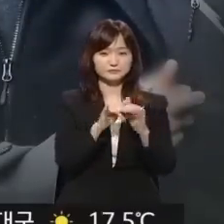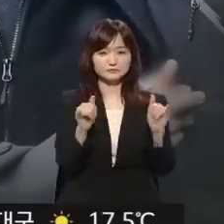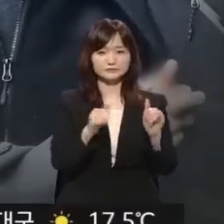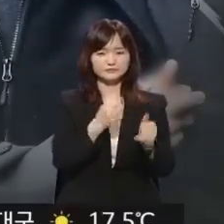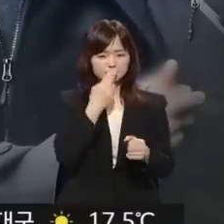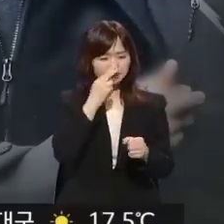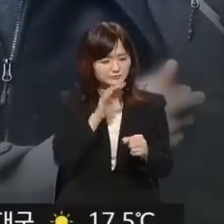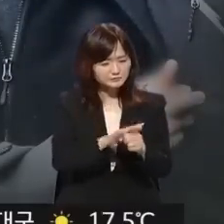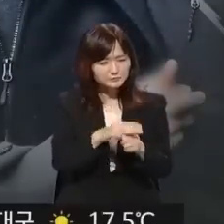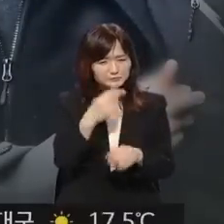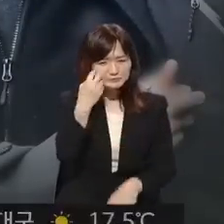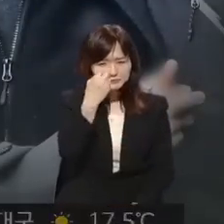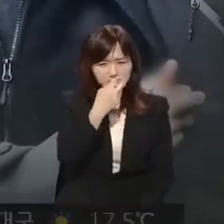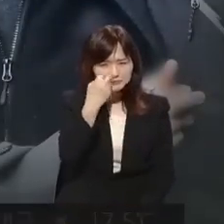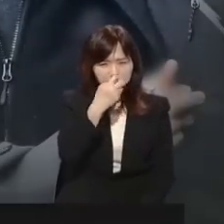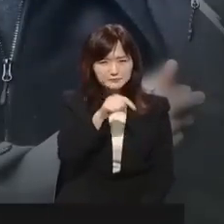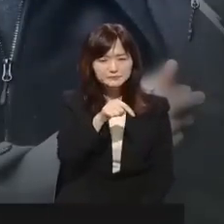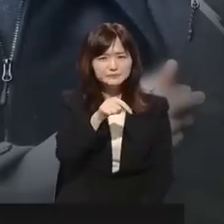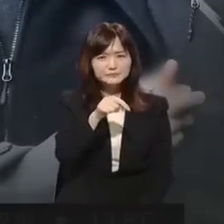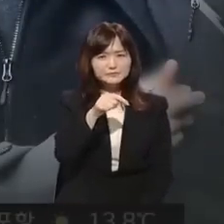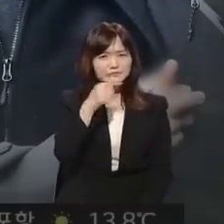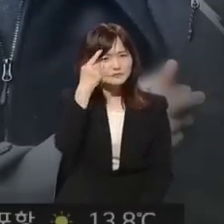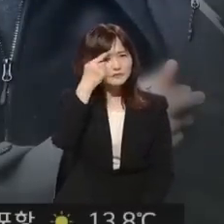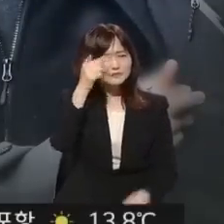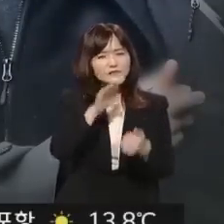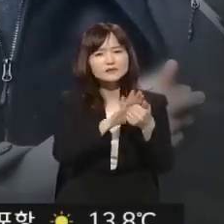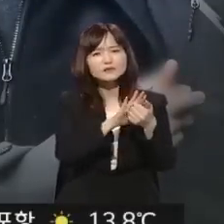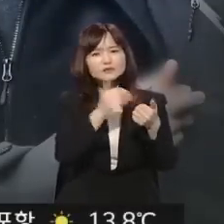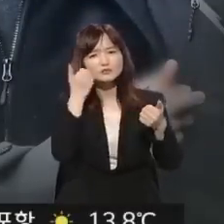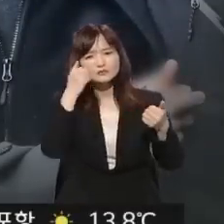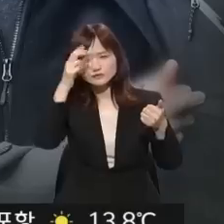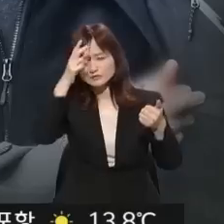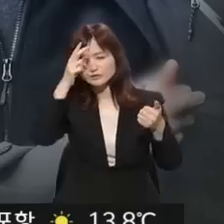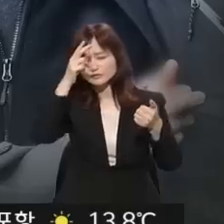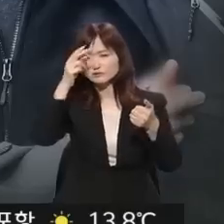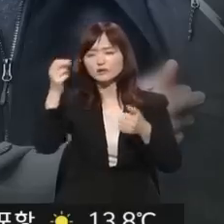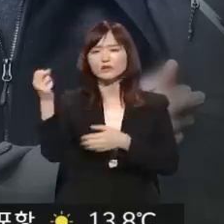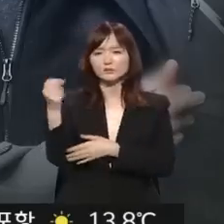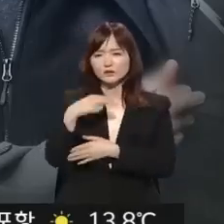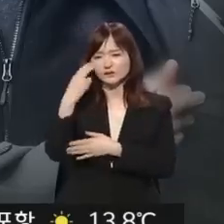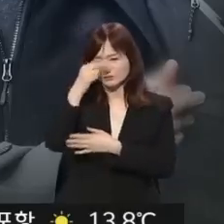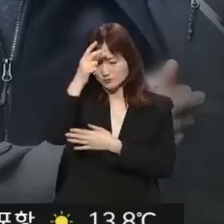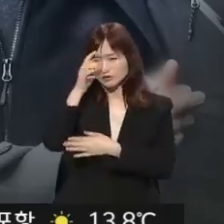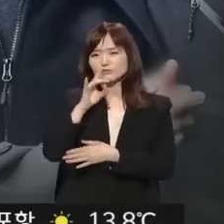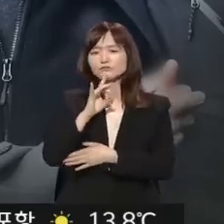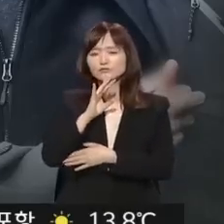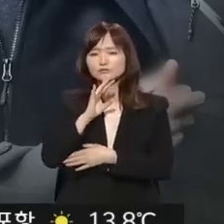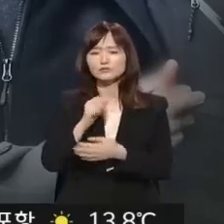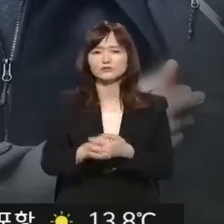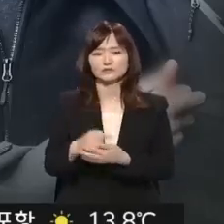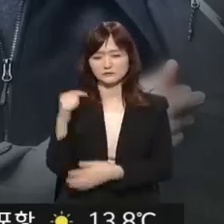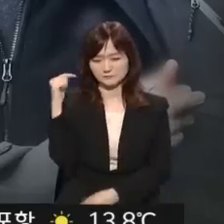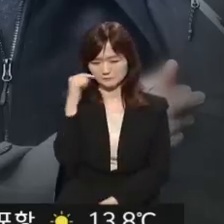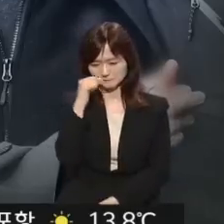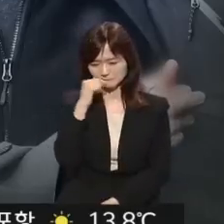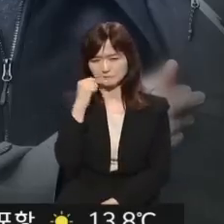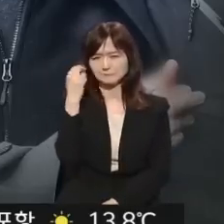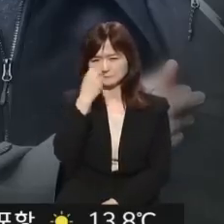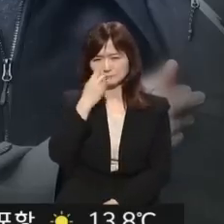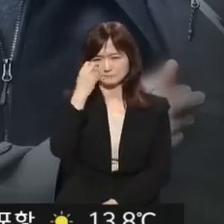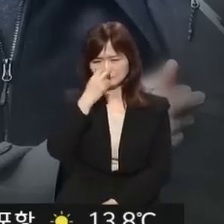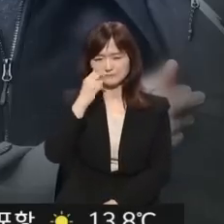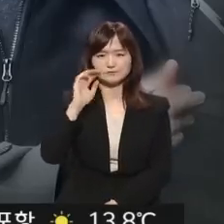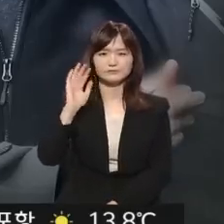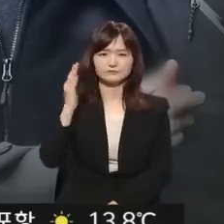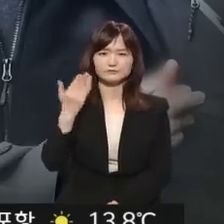살펴보고 그 피해자의 영혼을 달래줄 수 있는 것은 경찰 밖에 없고 검찰 밖에 없으니까 있거든요 좀 더 탄탄하게 수사가 진행되어야